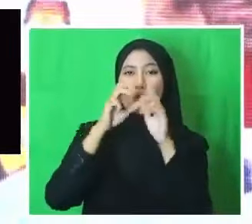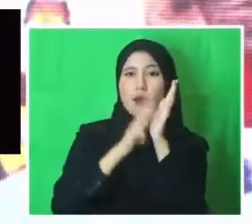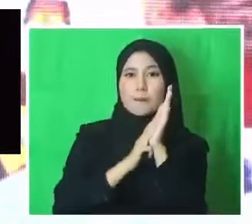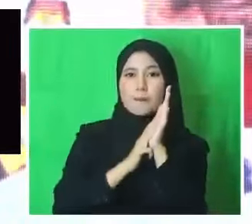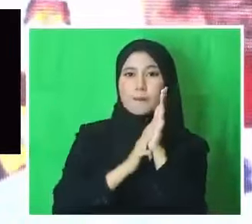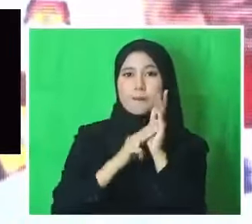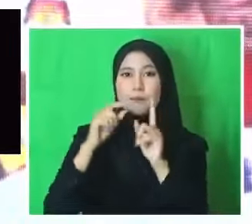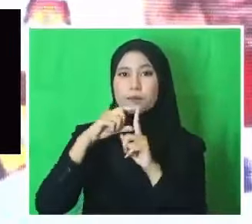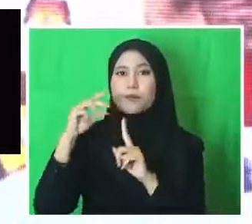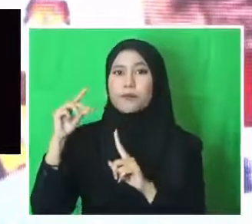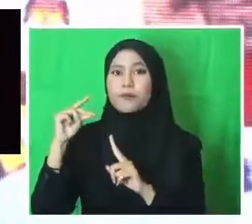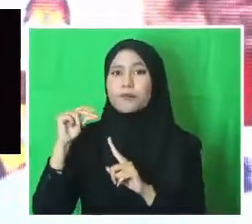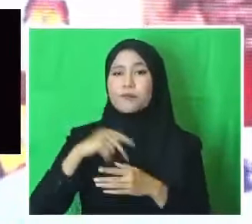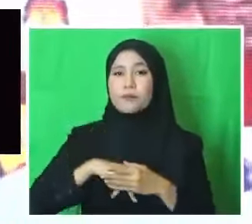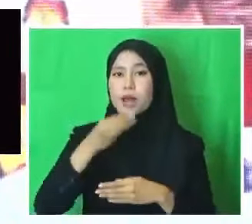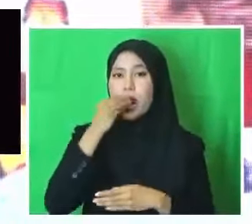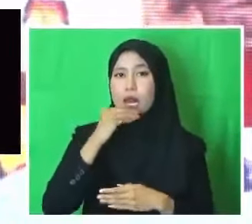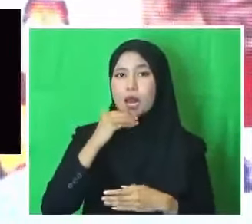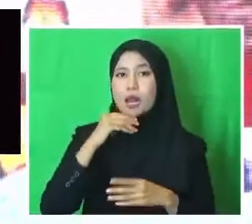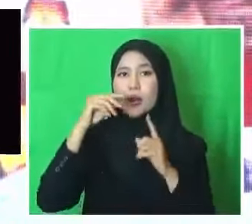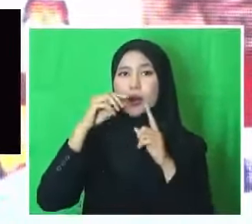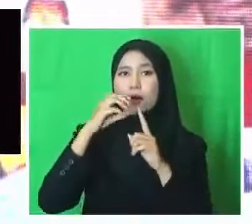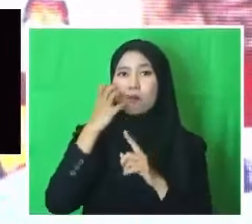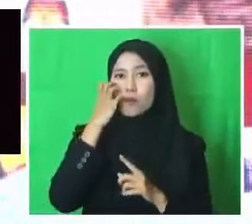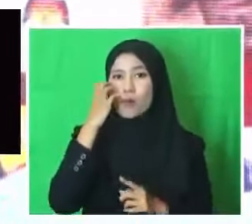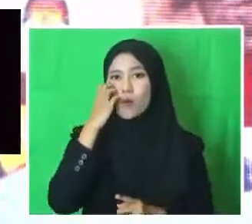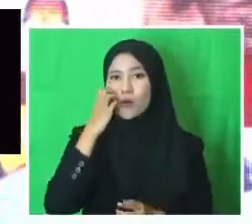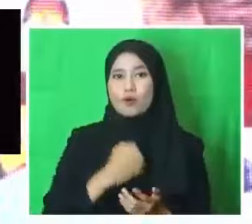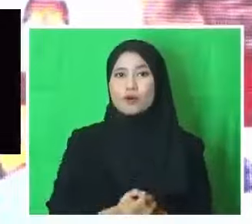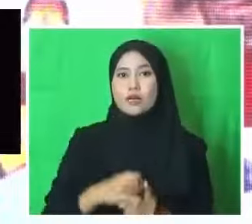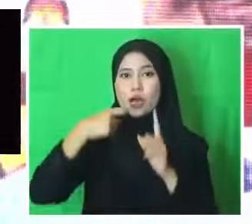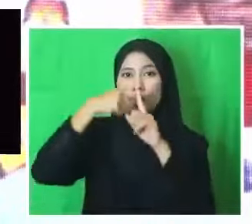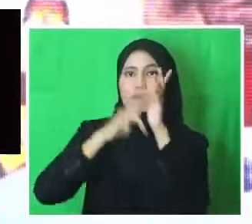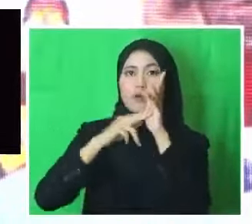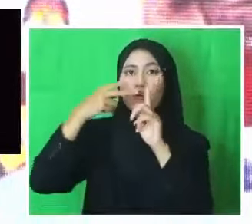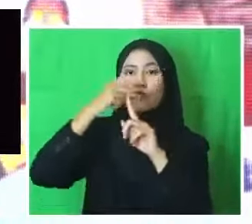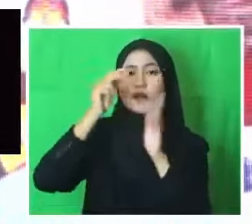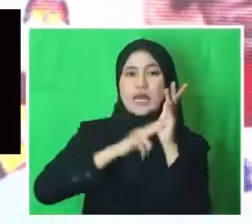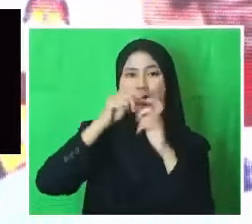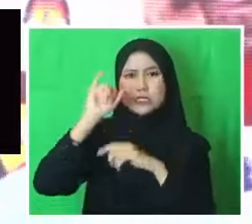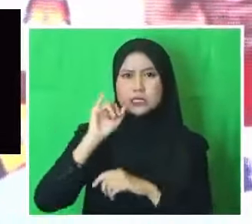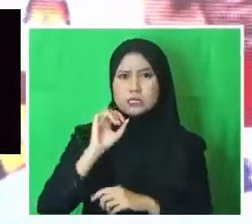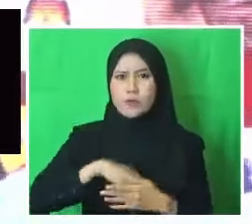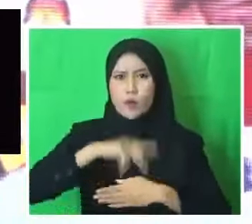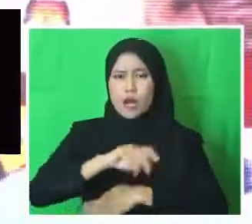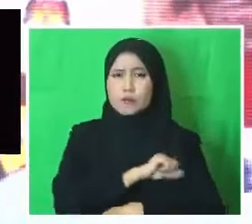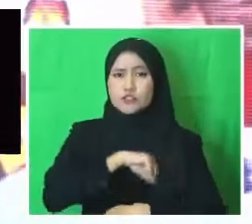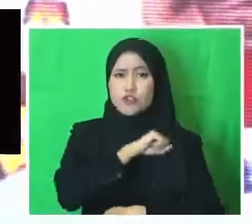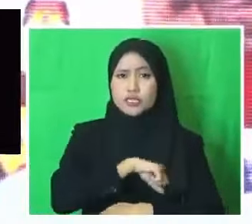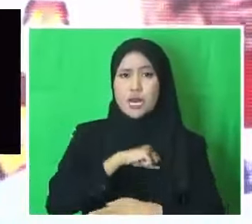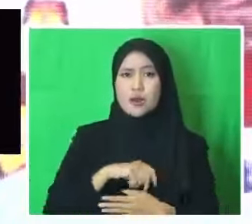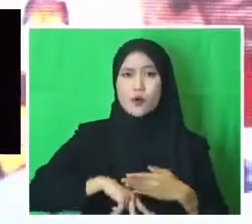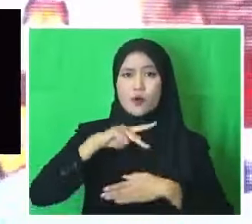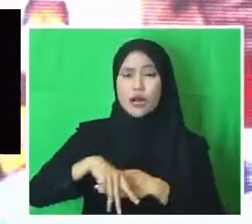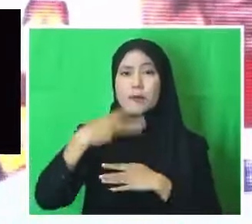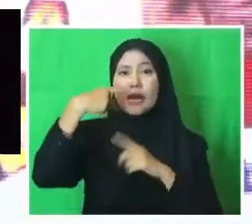Prabowo untuk makan bergizi gratis akan kita jadikan kita konversi dari program sosial juga menjadi Program